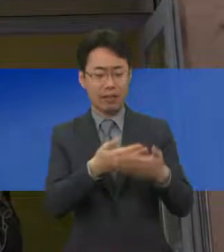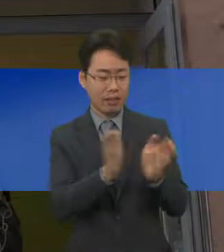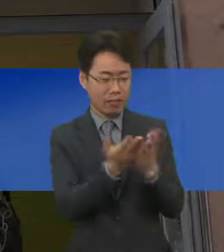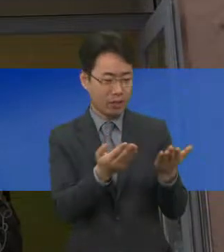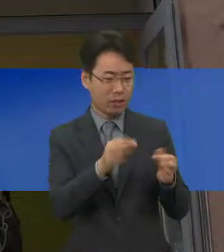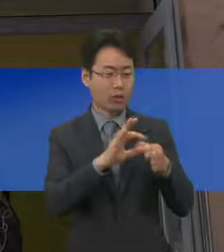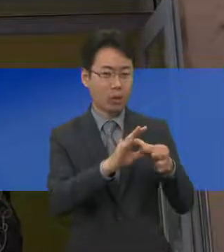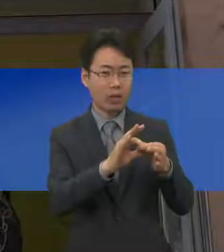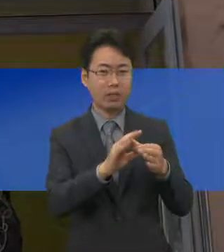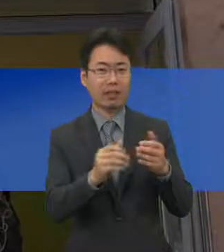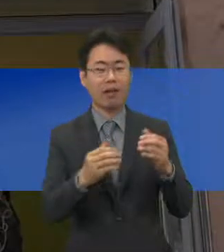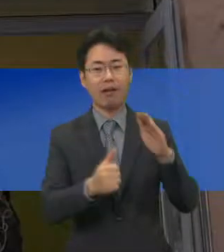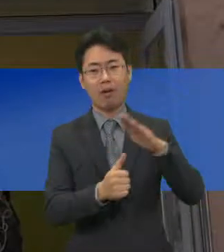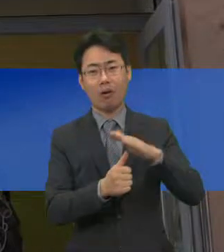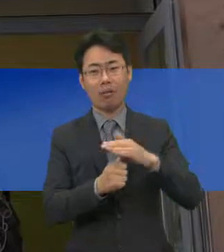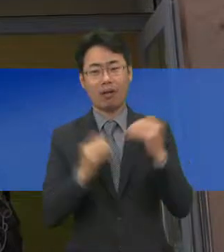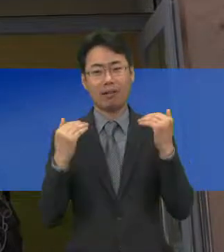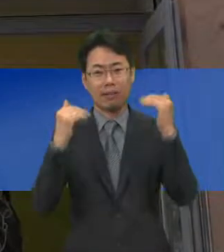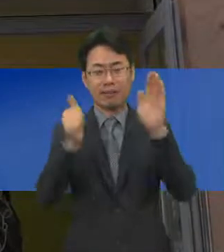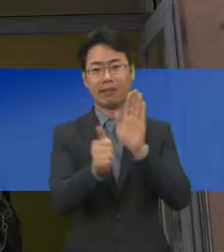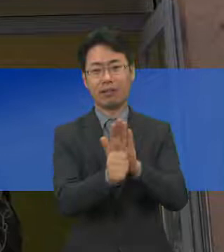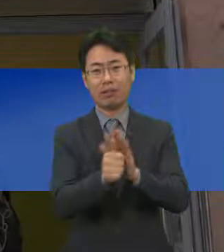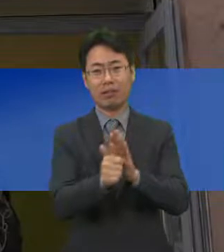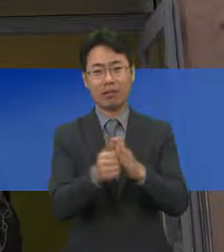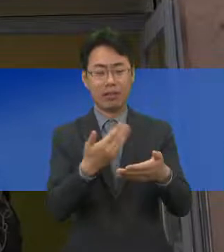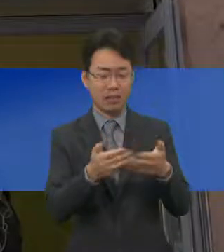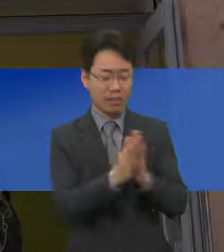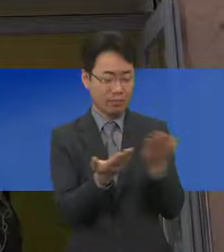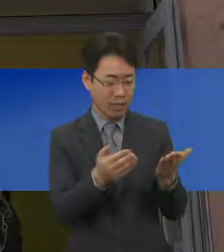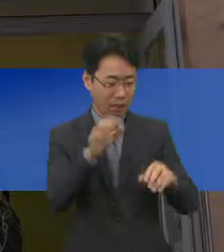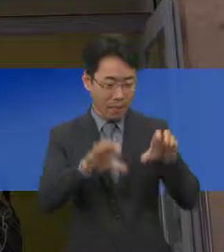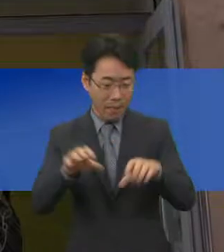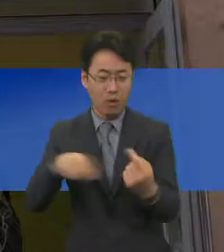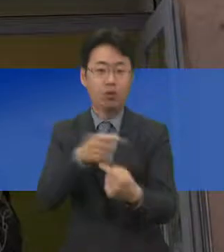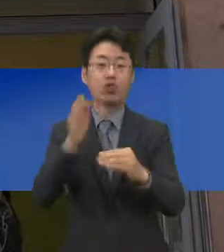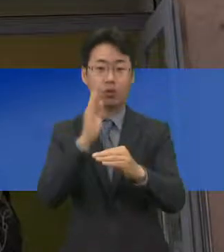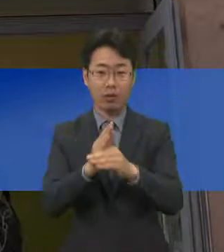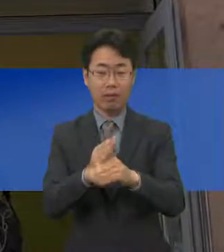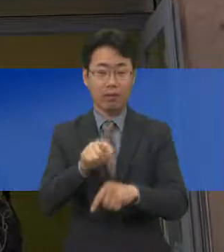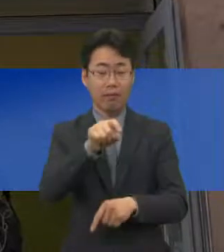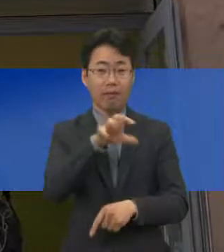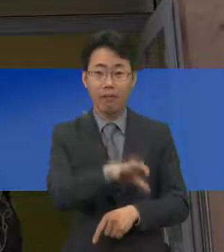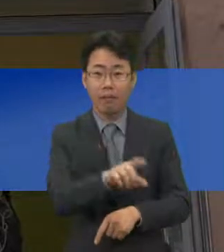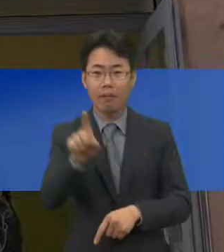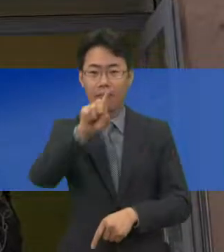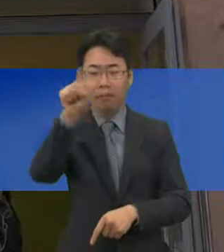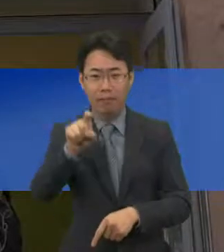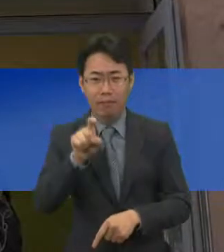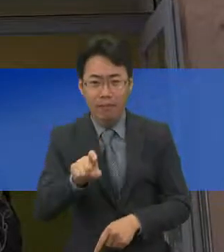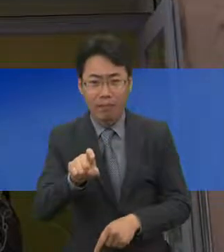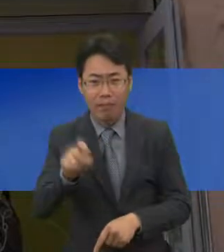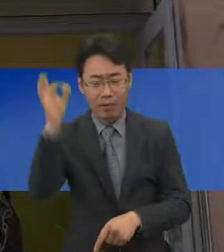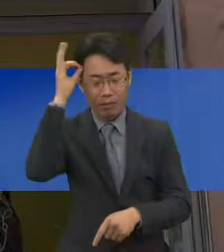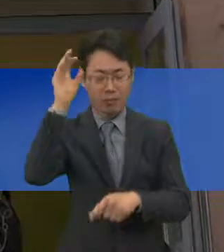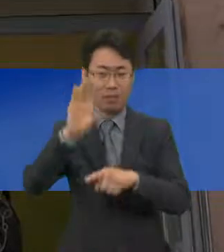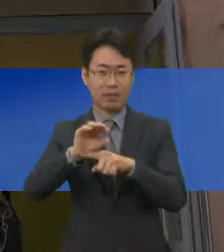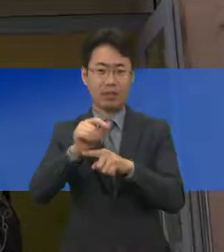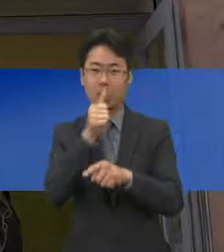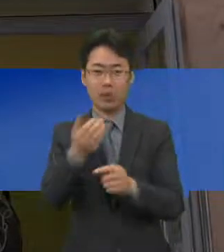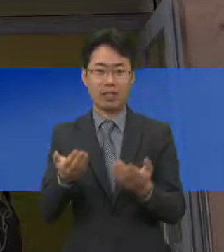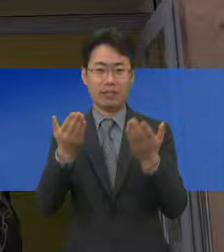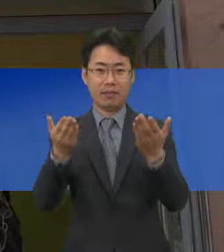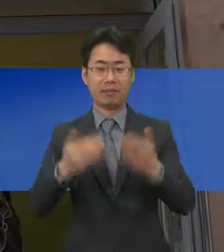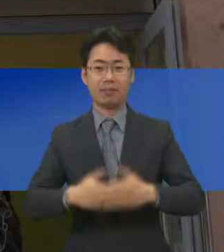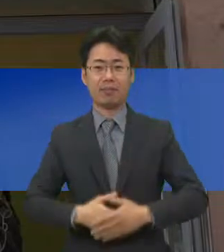포항시가 그림책을 통해 아이들의 성장을 응원합니다. 바로 그림책 마을을 운영하고 있는 것인데요. 어떤 곳일까요?